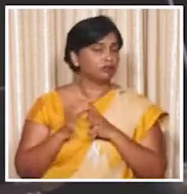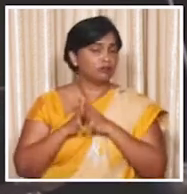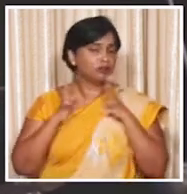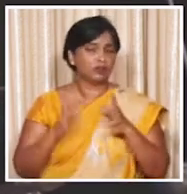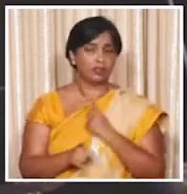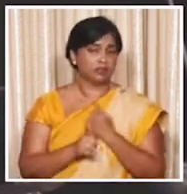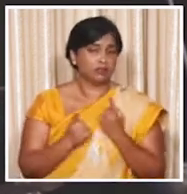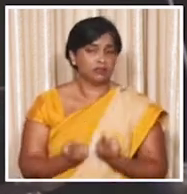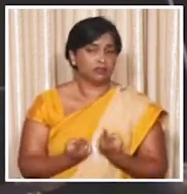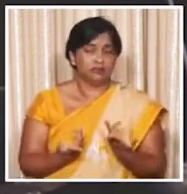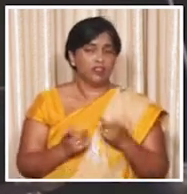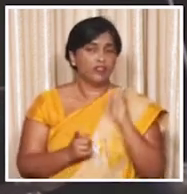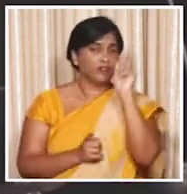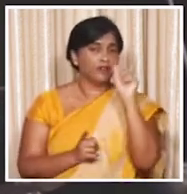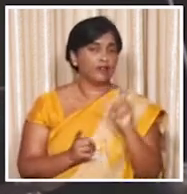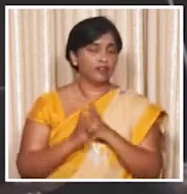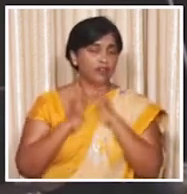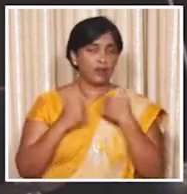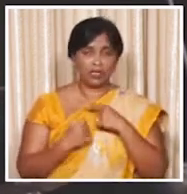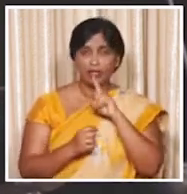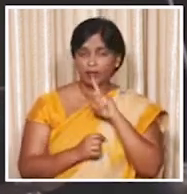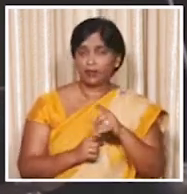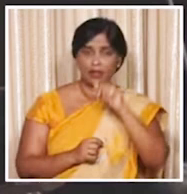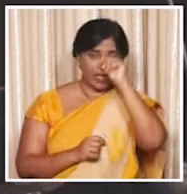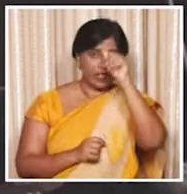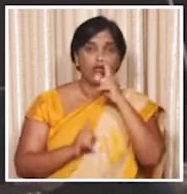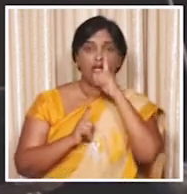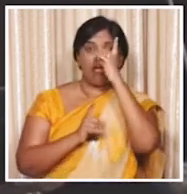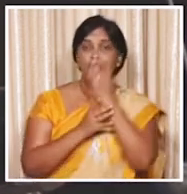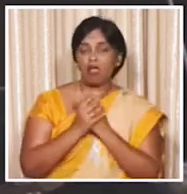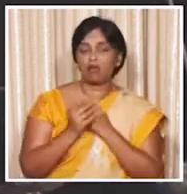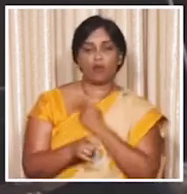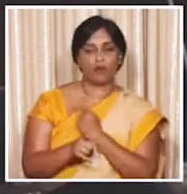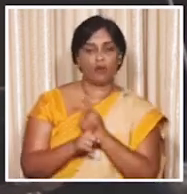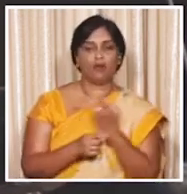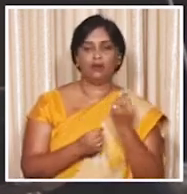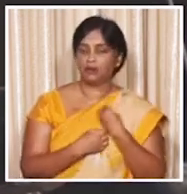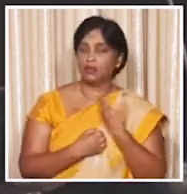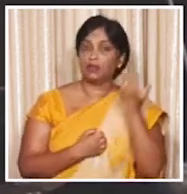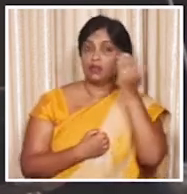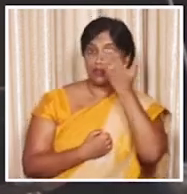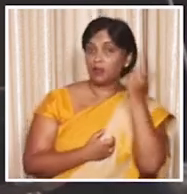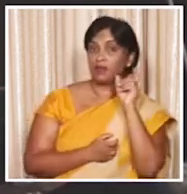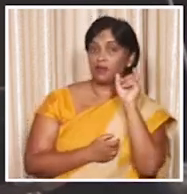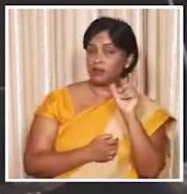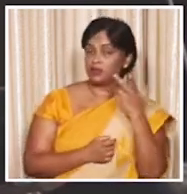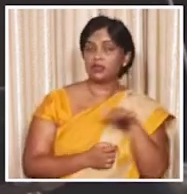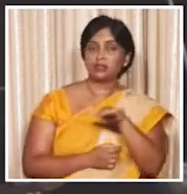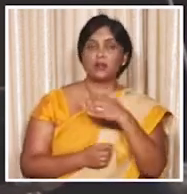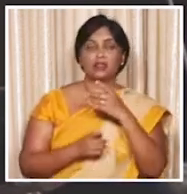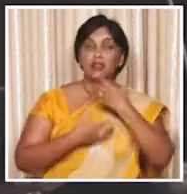இந்து சமய பாடத்திற்கு அவர் விண்ணப்பித்திருக்கிறார், அவர் தமிழ் பாடத்திற்கு விண்ணப்பித்திருக்கிறார், சமூக விஞ்ஞான பாடத்திற்கு விண்ணப்பித்திருக்கிறார். ஆனால் அவரை